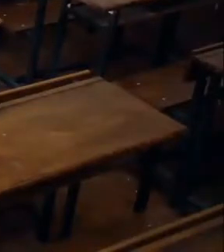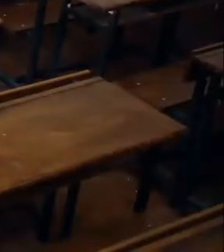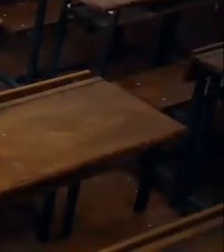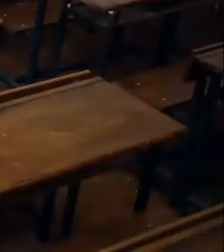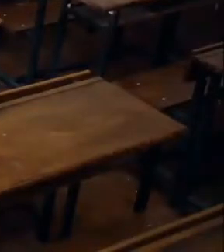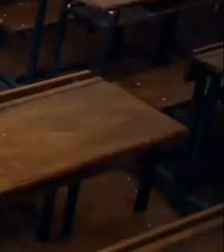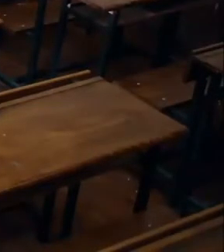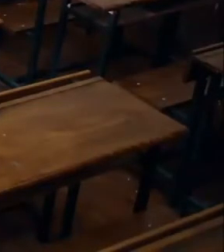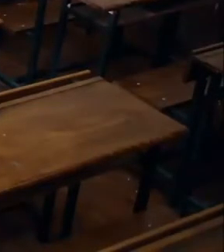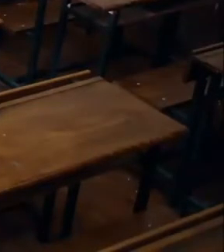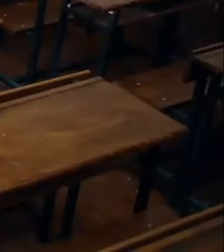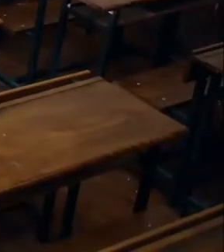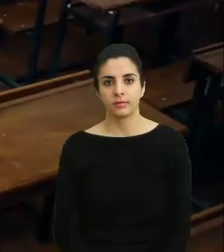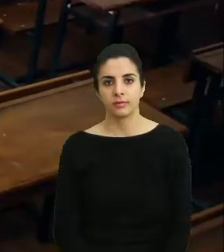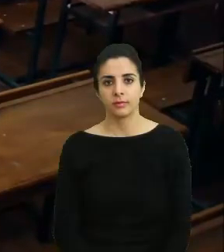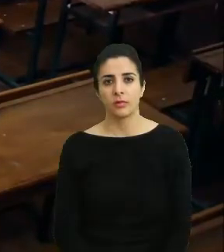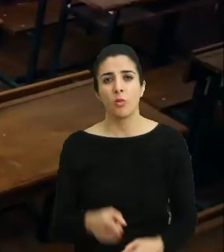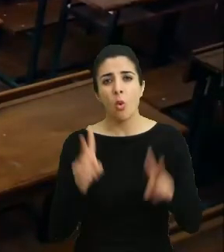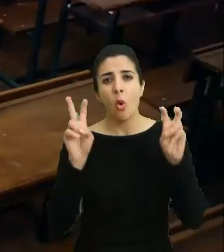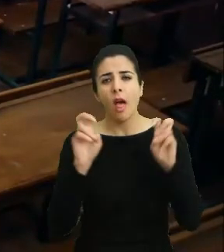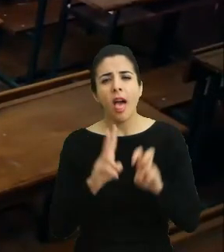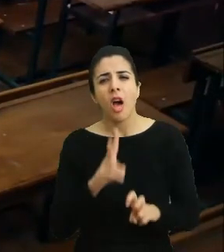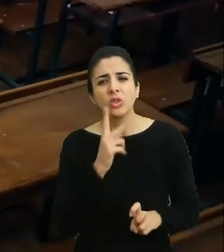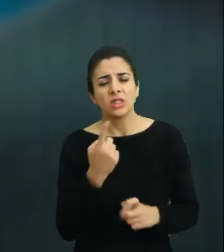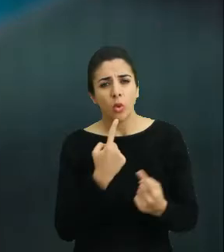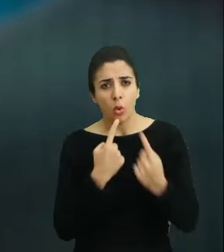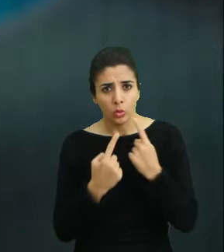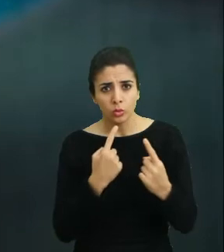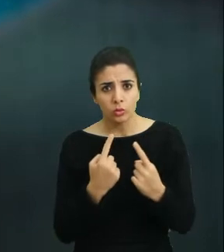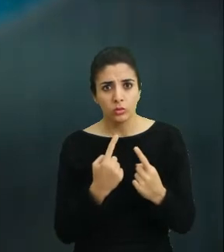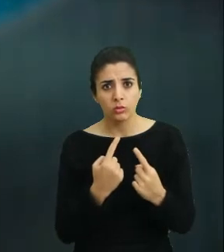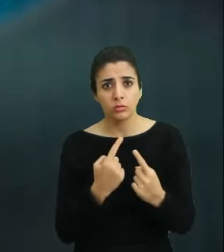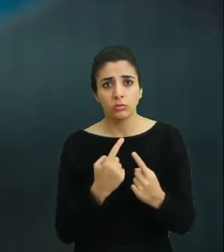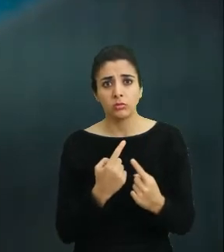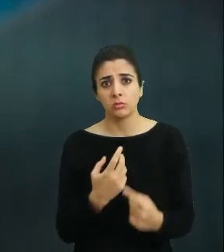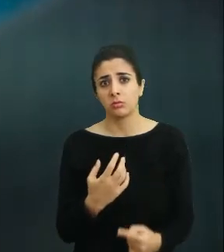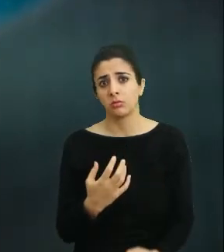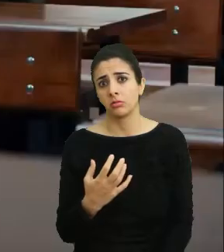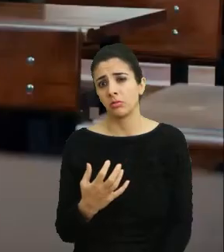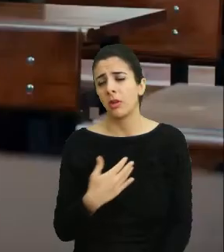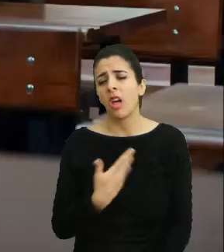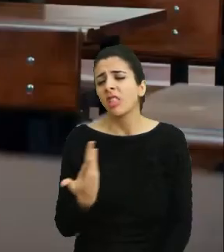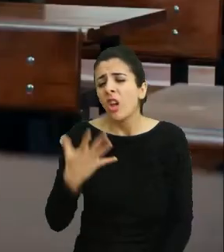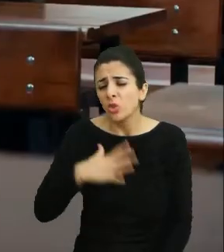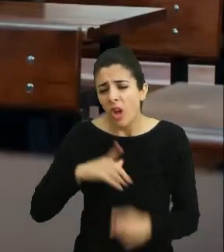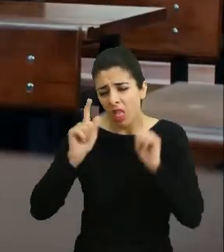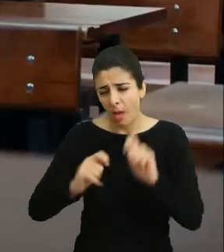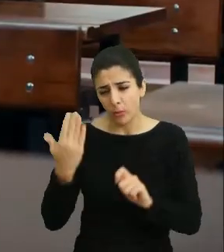Cahit sırada, Erdem kürsüde. Bu konuyu seninle en son konuştuğumuzda ne halin varsa gör Cahit demiştim.